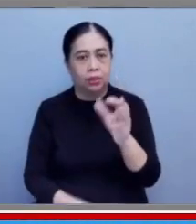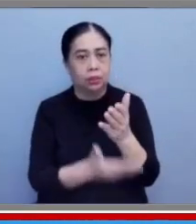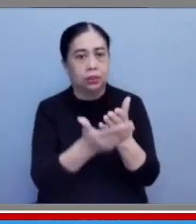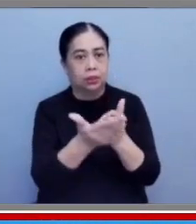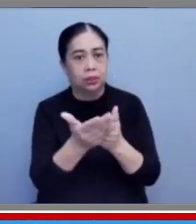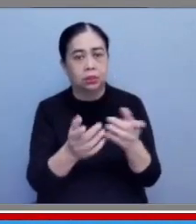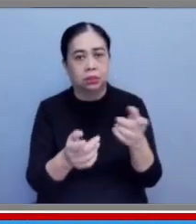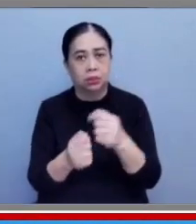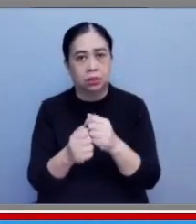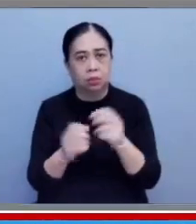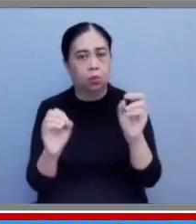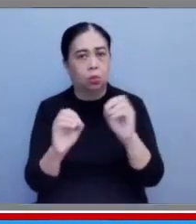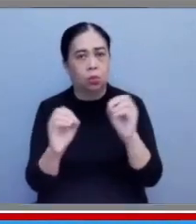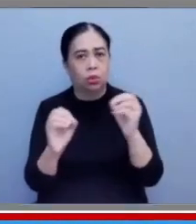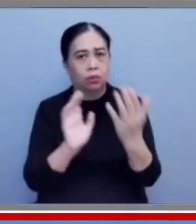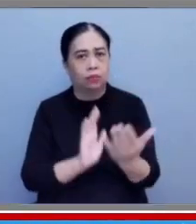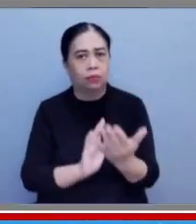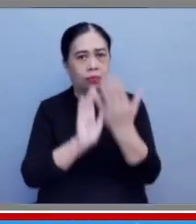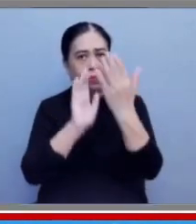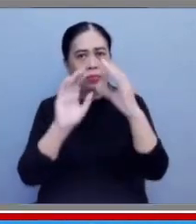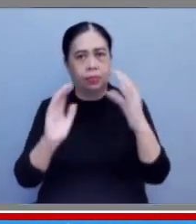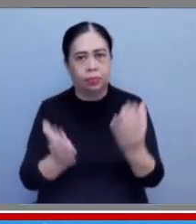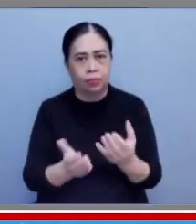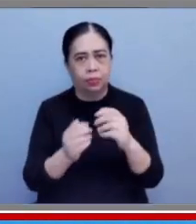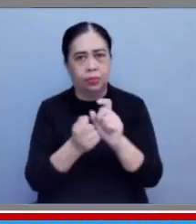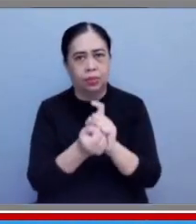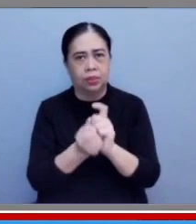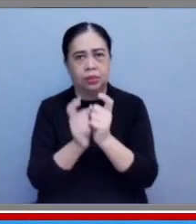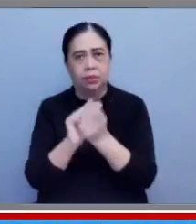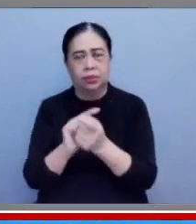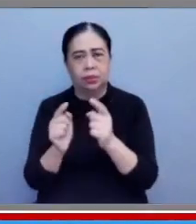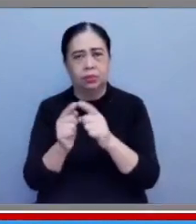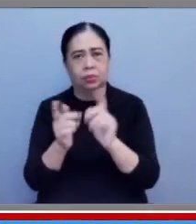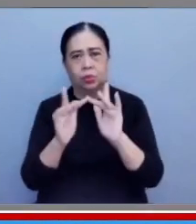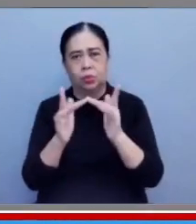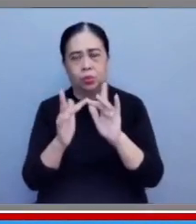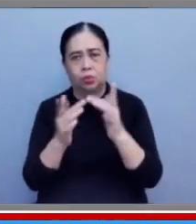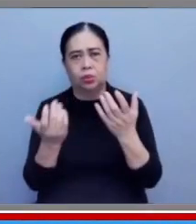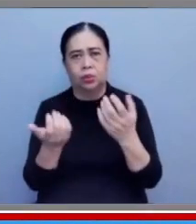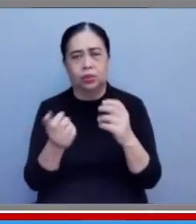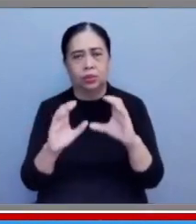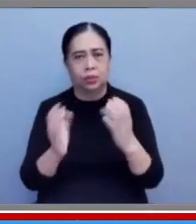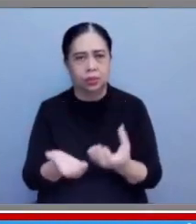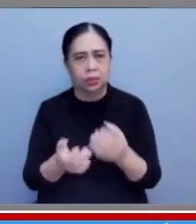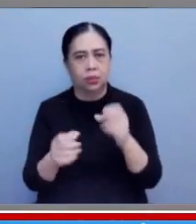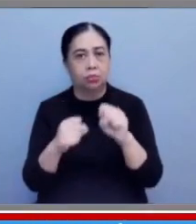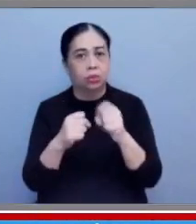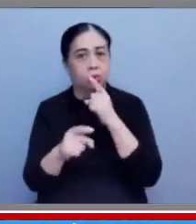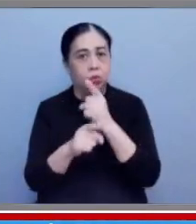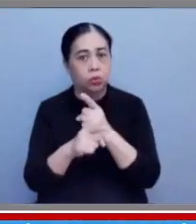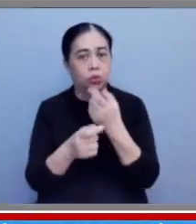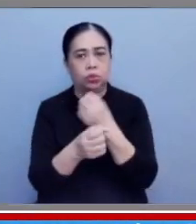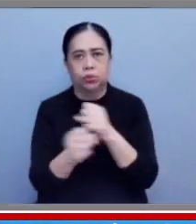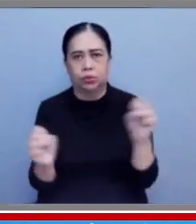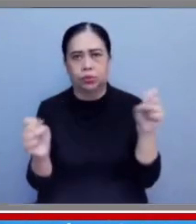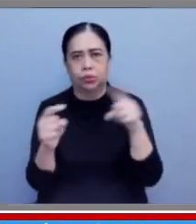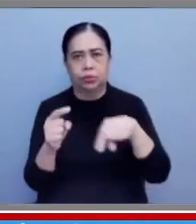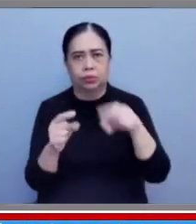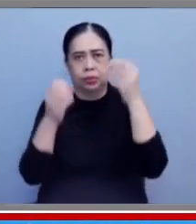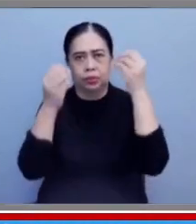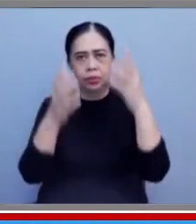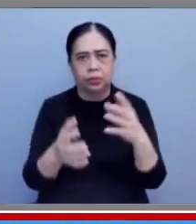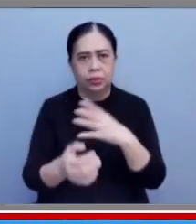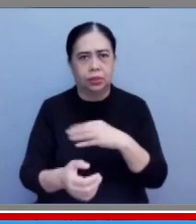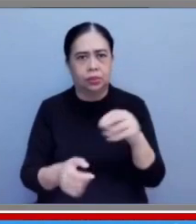wala munang face to face classes at nag-shift muna sa modular learning ito'y para matiyak ang kaligtasan ng ng mga guro lalo na